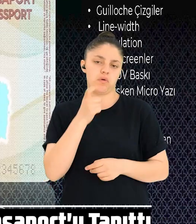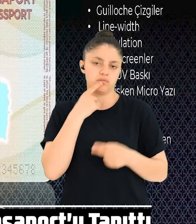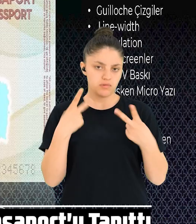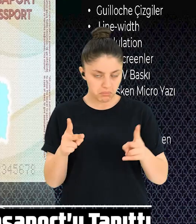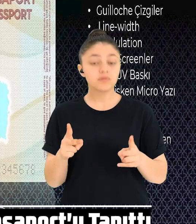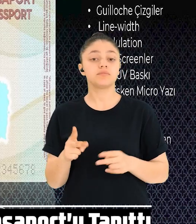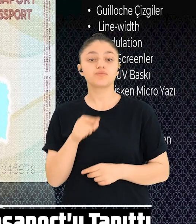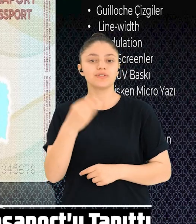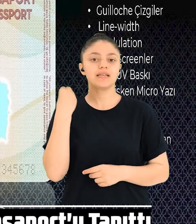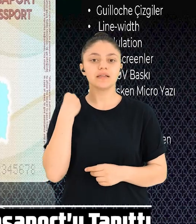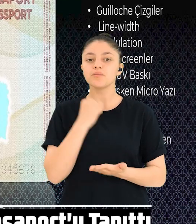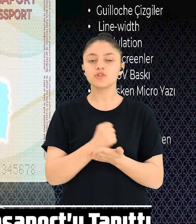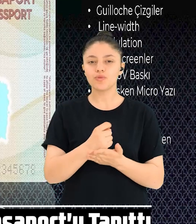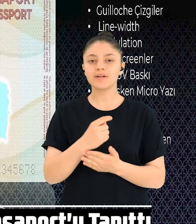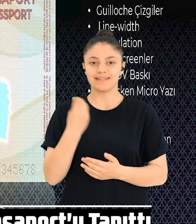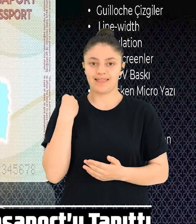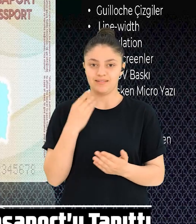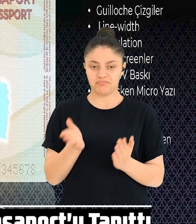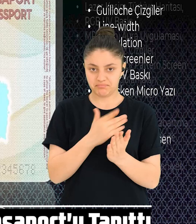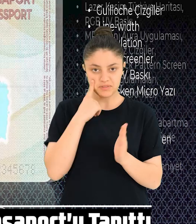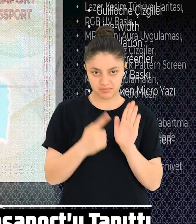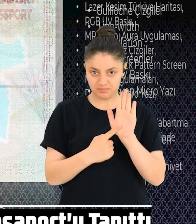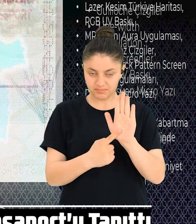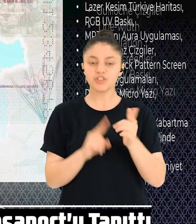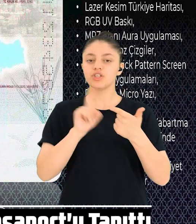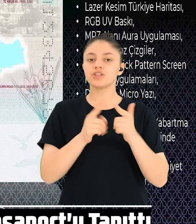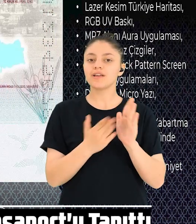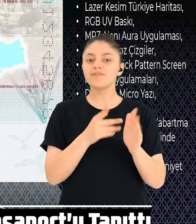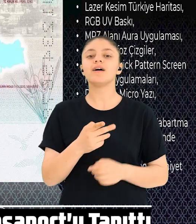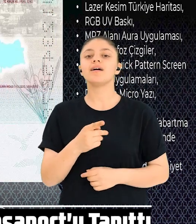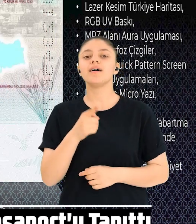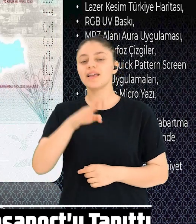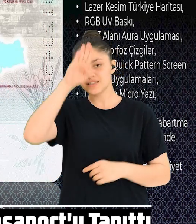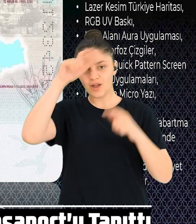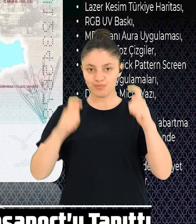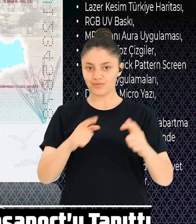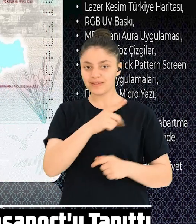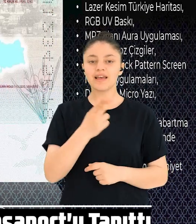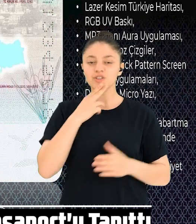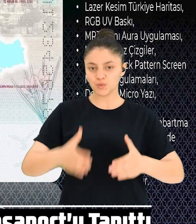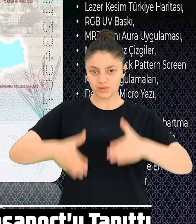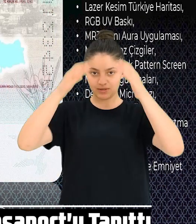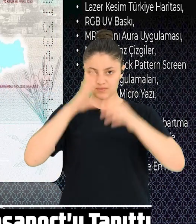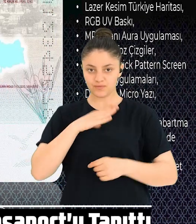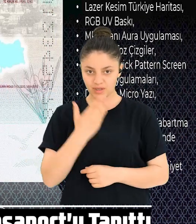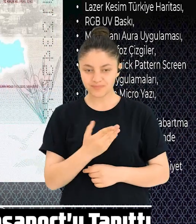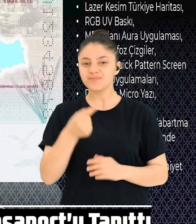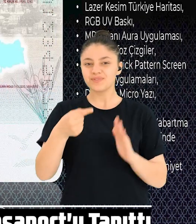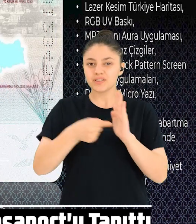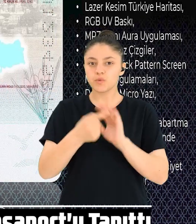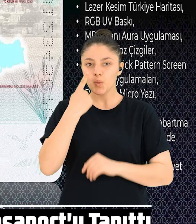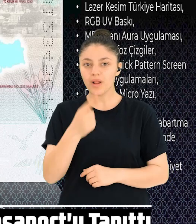ilk sayfası böyle çıkmış olacak. İkinci sayfasına geçelim. Burada da kız kulemiz var pasaportumuzda. Çipli olan